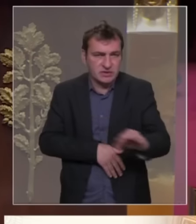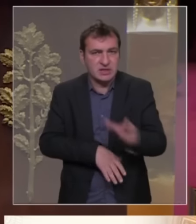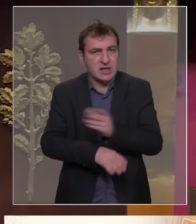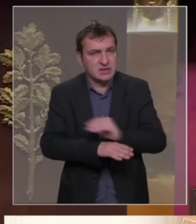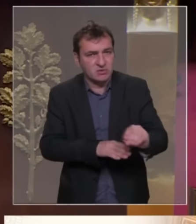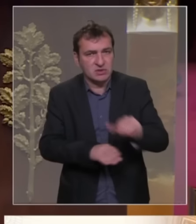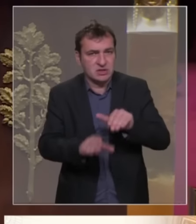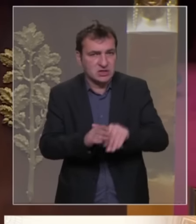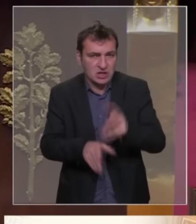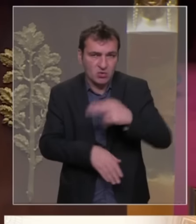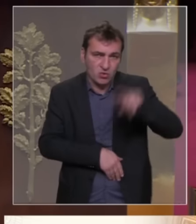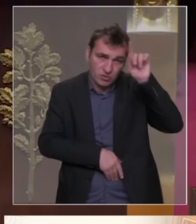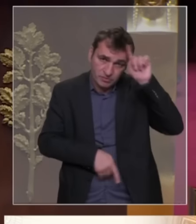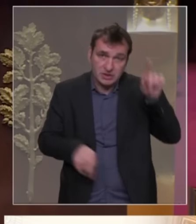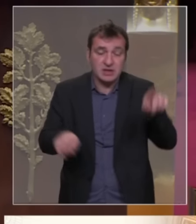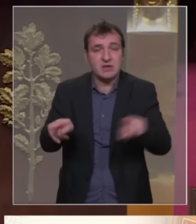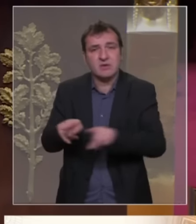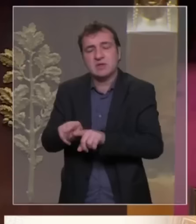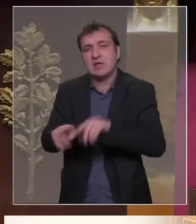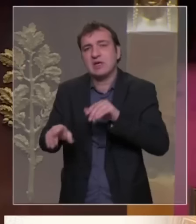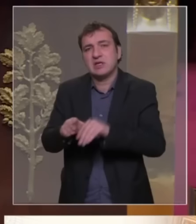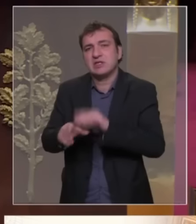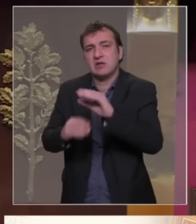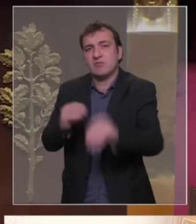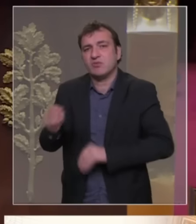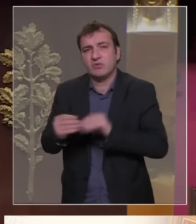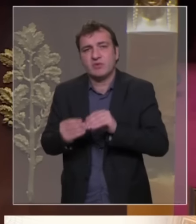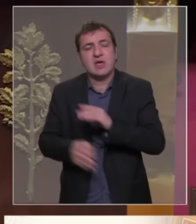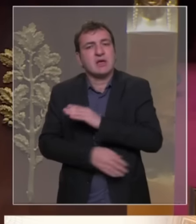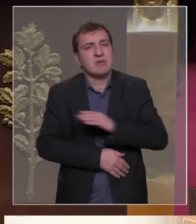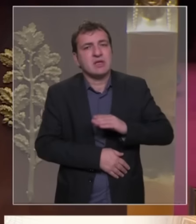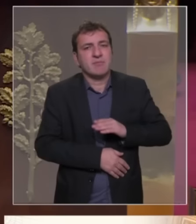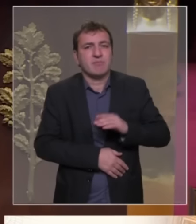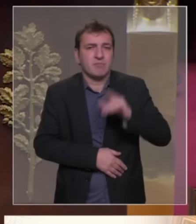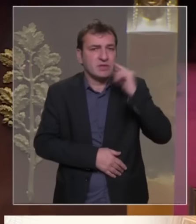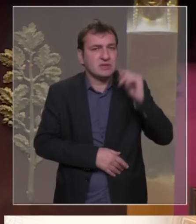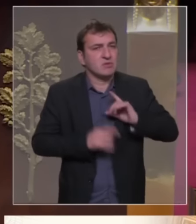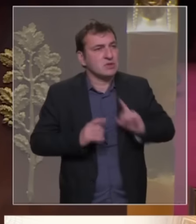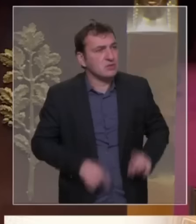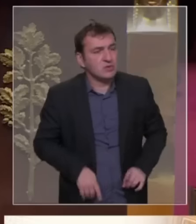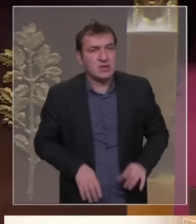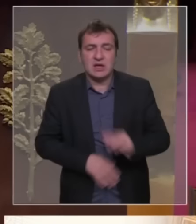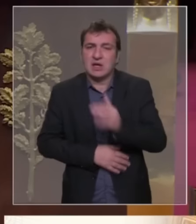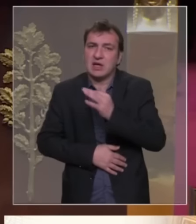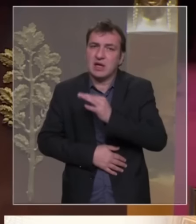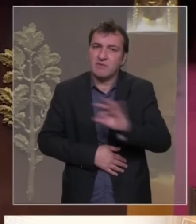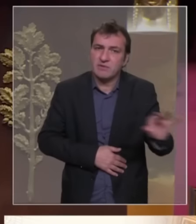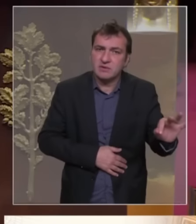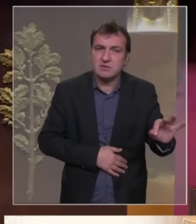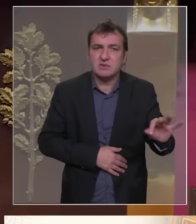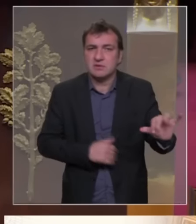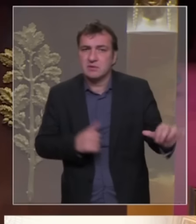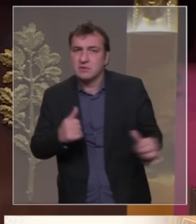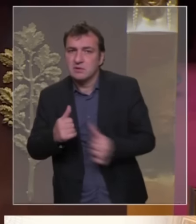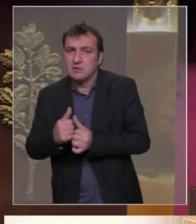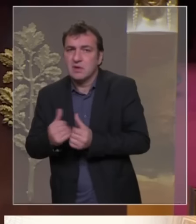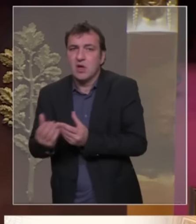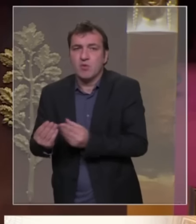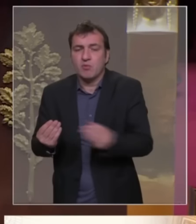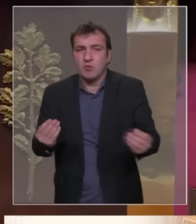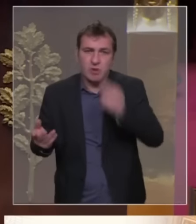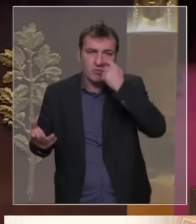Europe et dans le monde. Mesdames et messieurs les députés, la France restera aux côtés du peuple